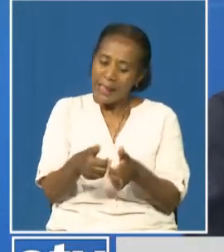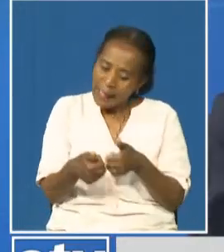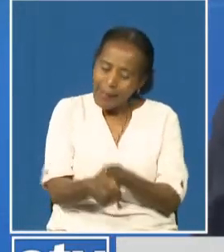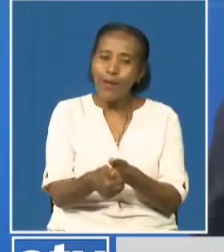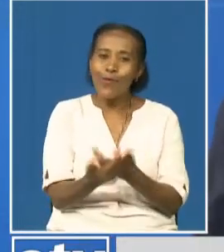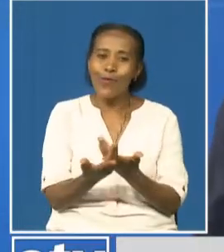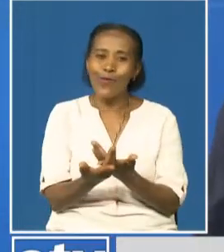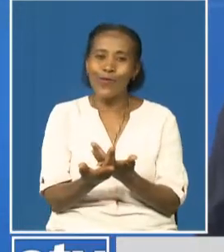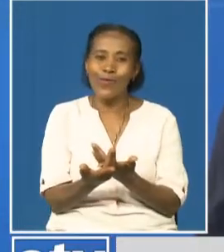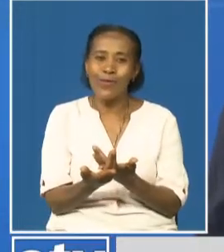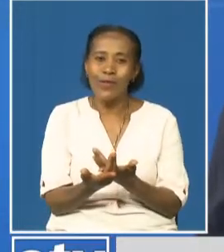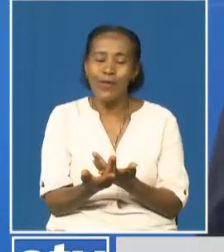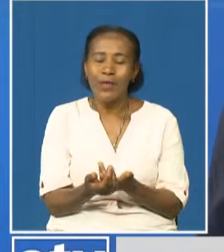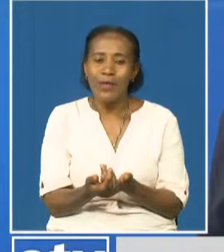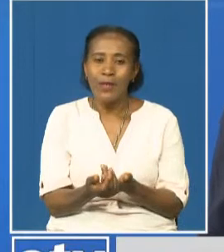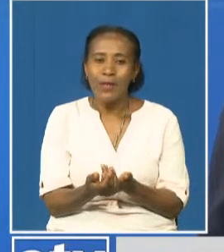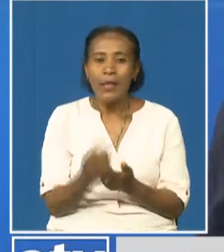እንዲከተሉ